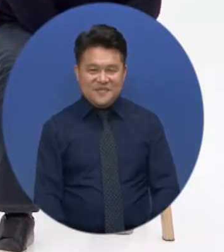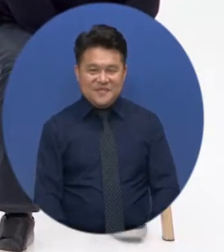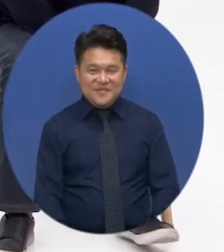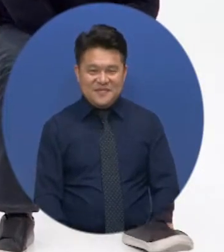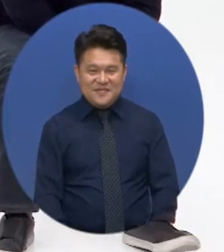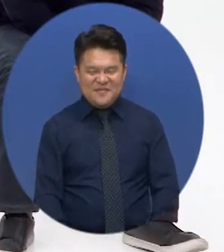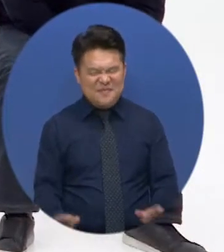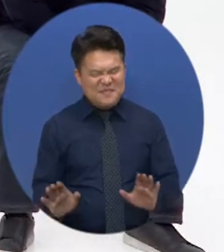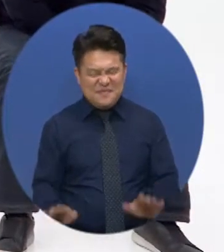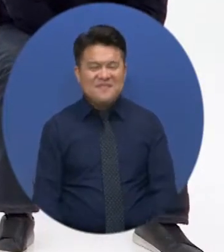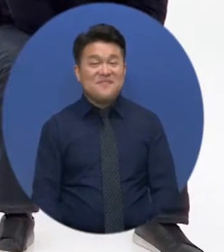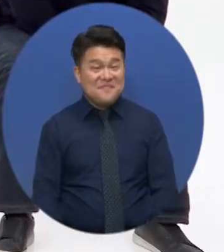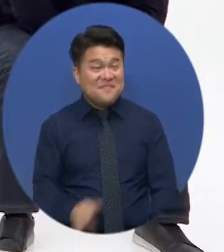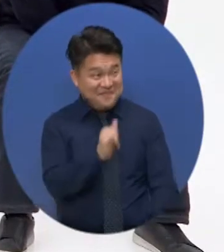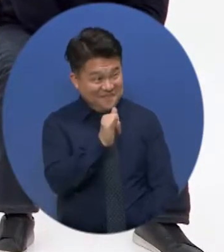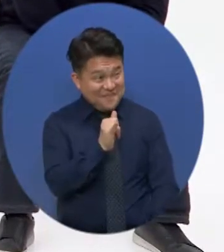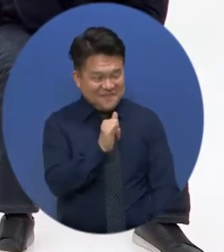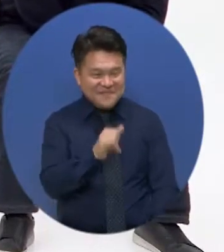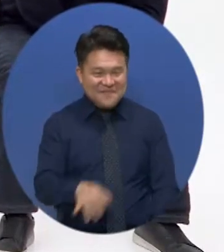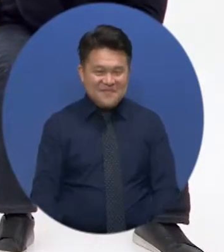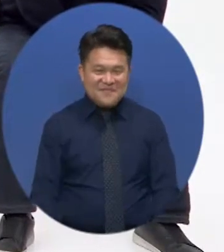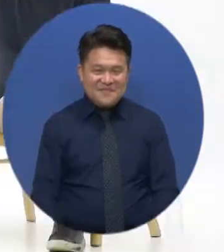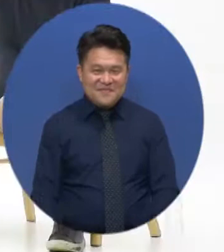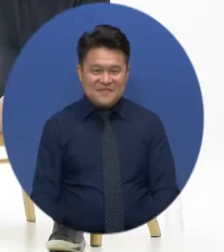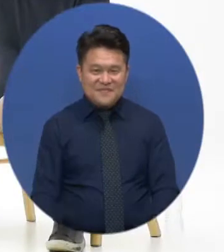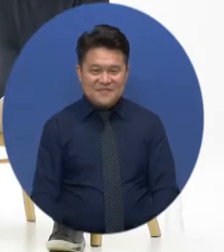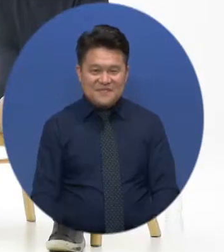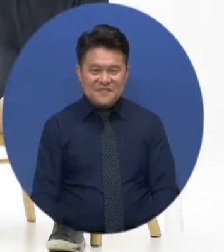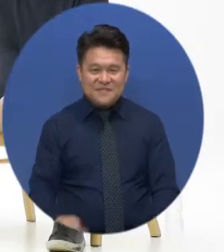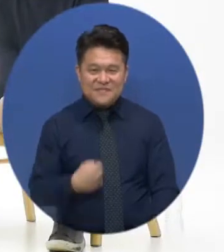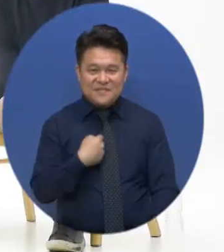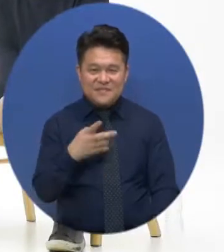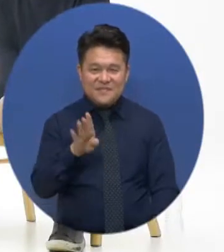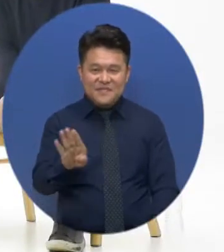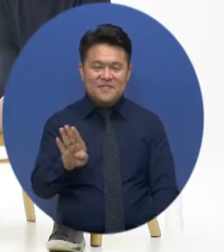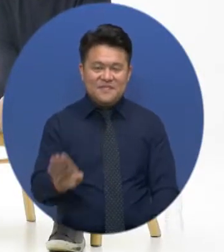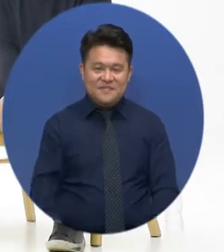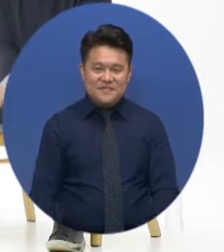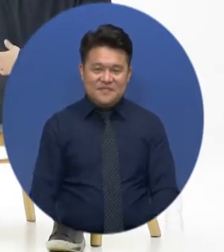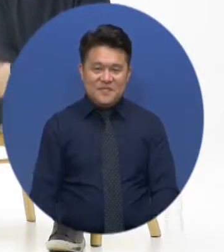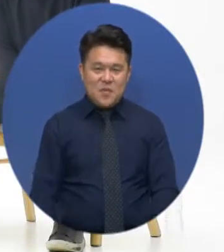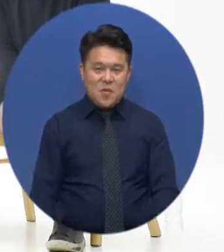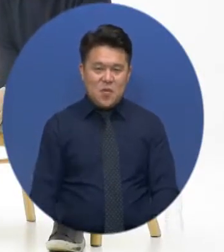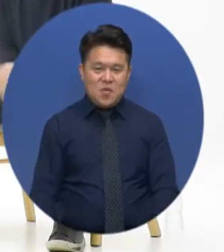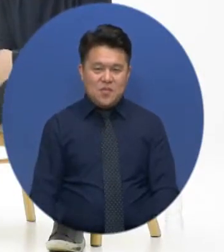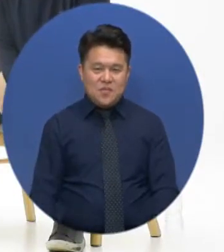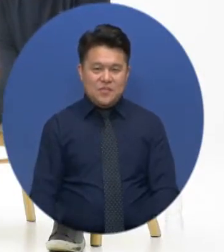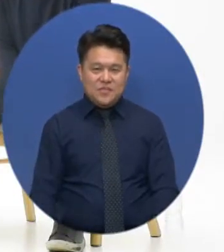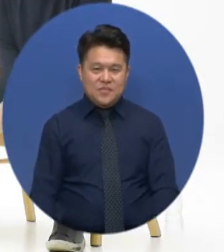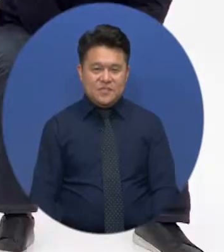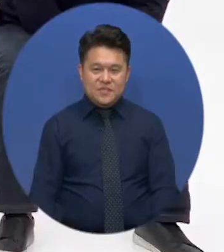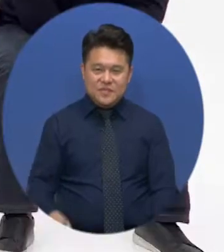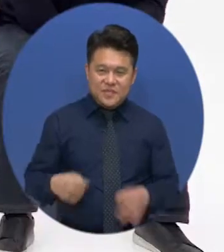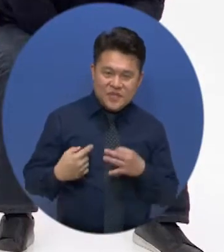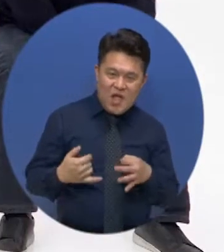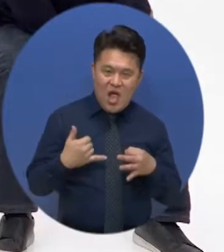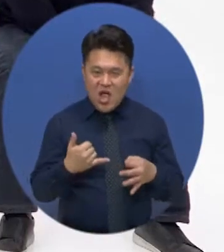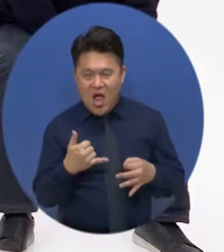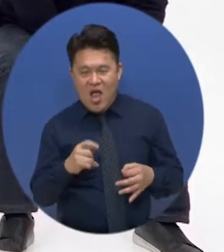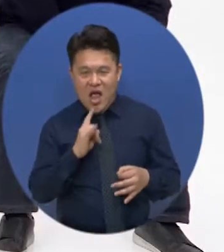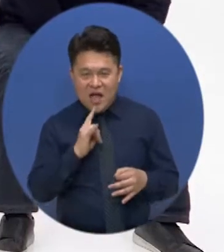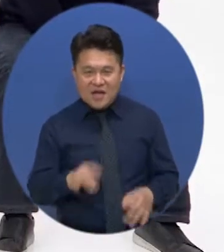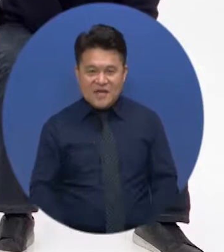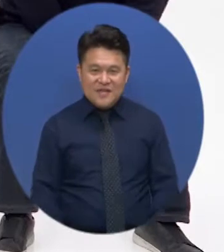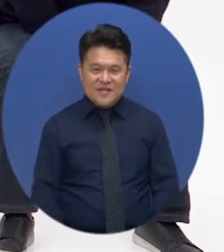있습니다. 아, 네, 있습니다. 네, 있다고 하셨습니다. 네. 자, 저는 랩이요. 랩. 예. 오. 요. 요. 네, 요. 지금 let